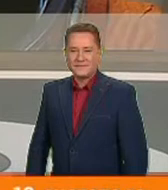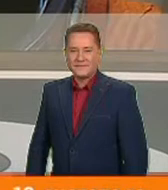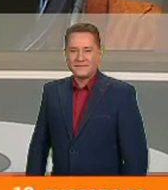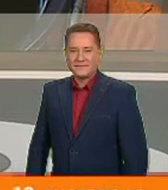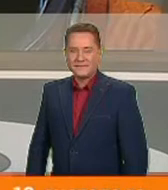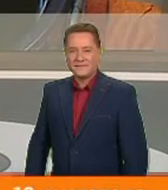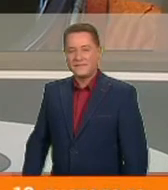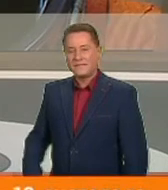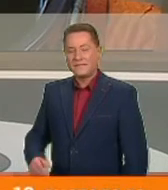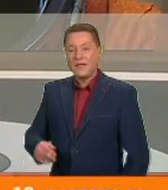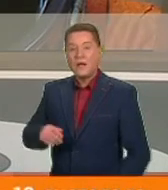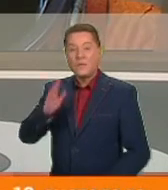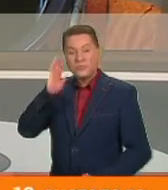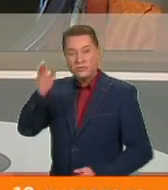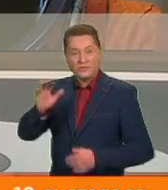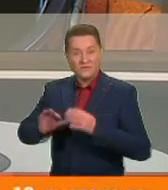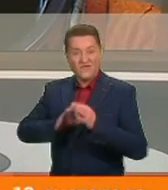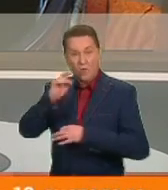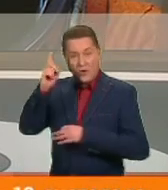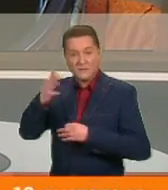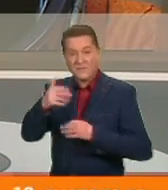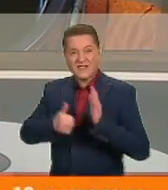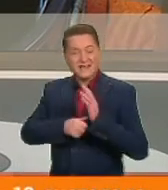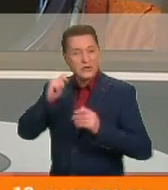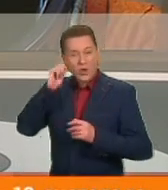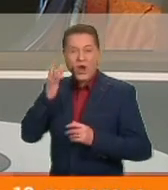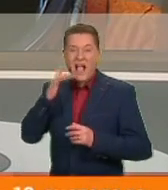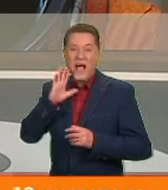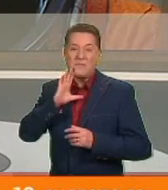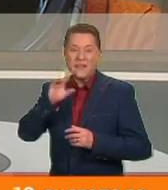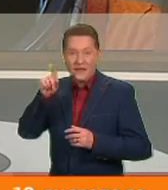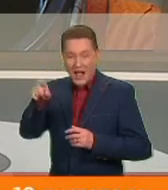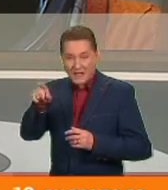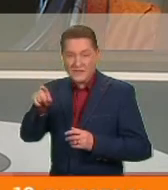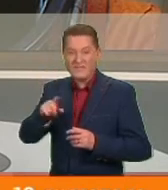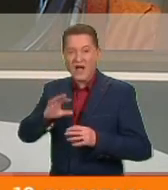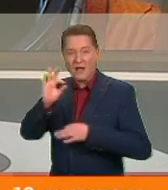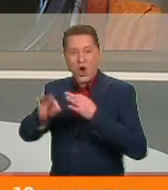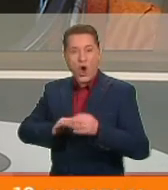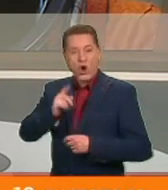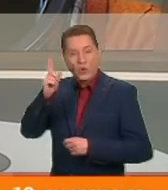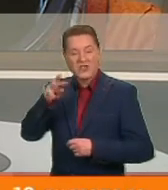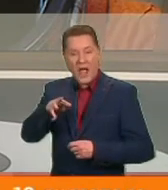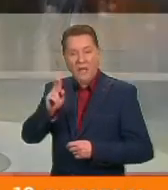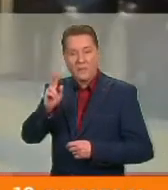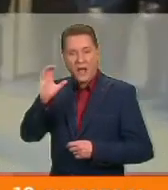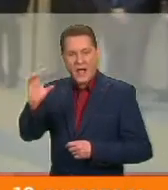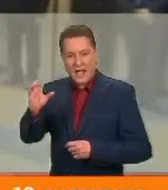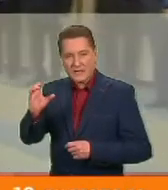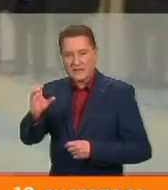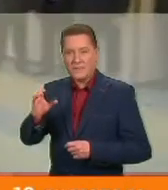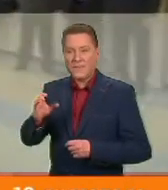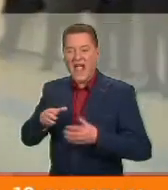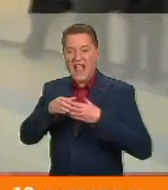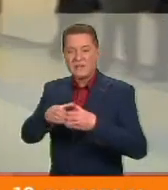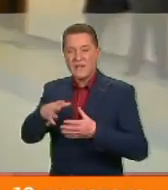Не піду на пенсію, піду в космос. У 56 років американка Пеггі Вітсон рушила на МКС. У ніч проти п'ятниці